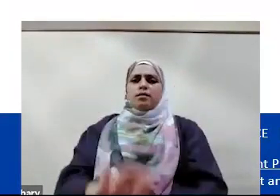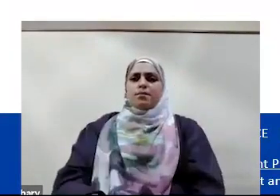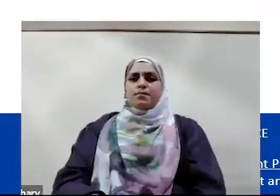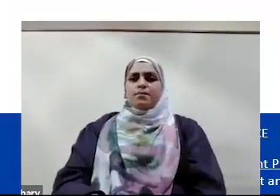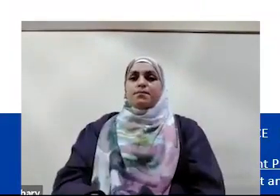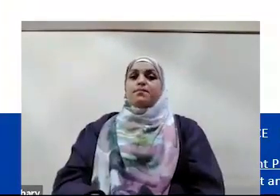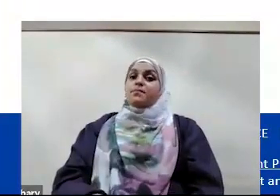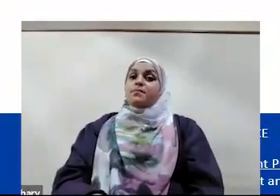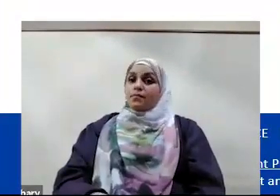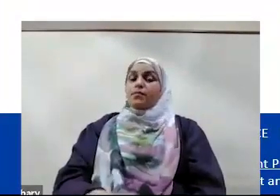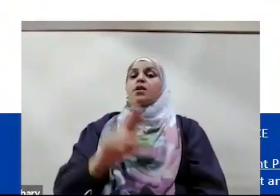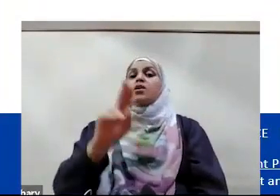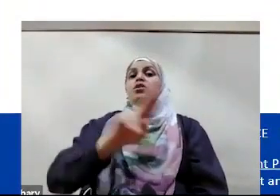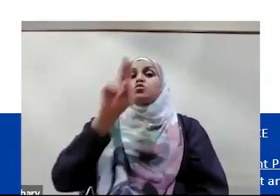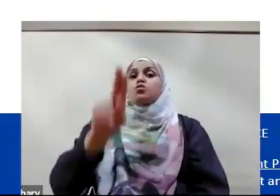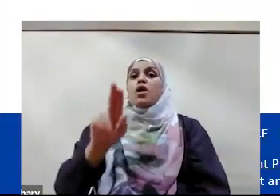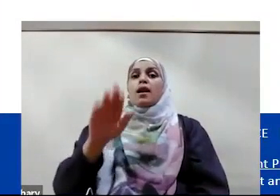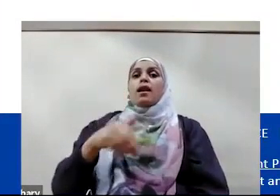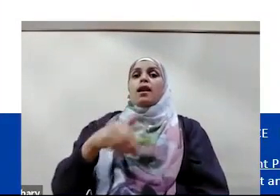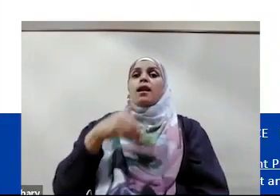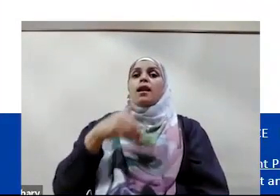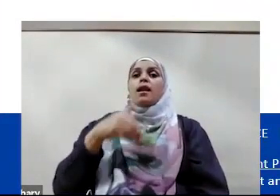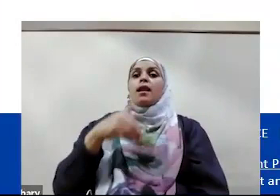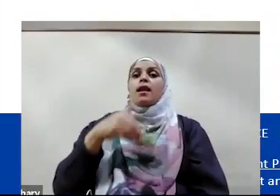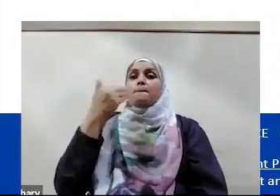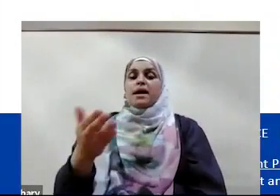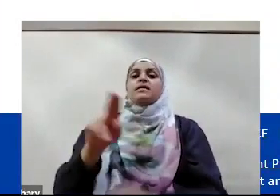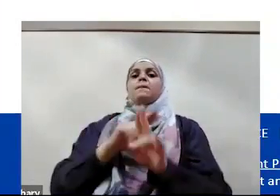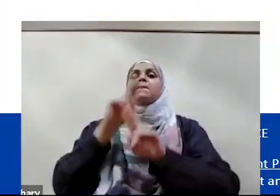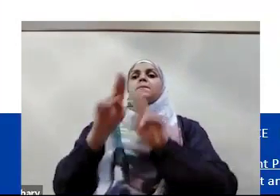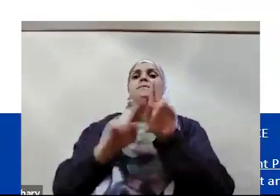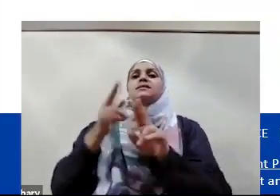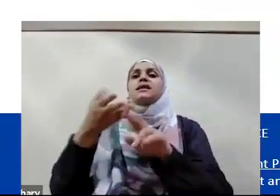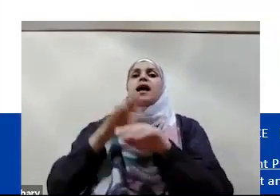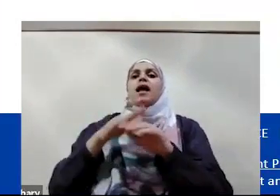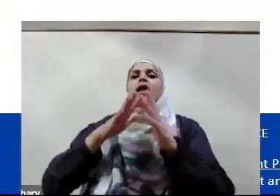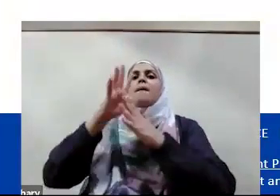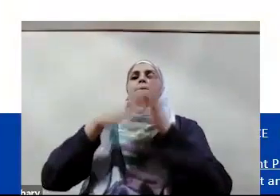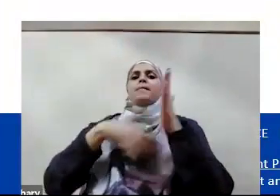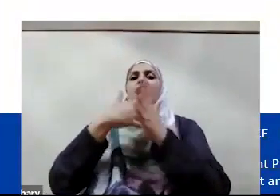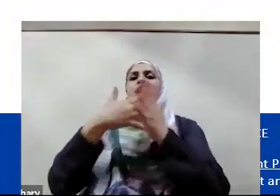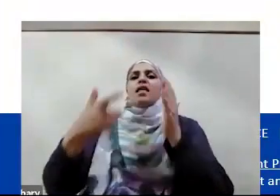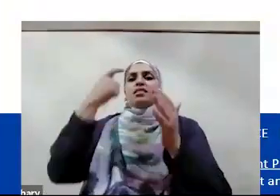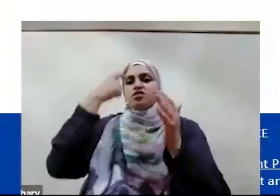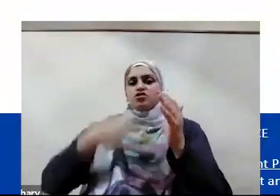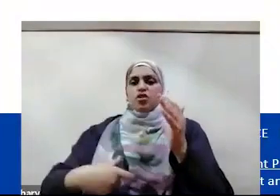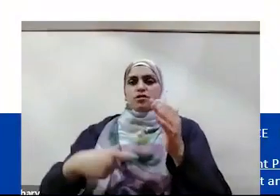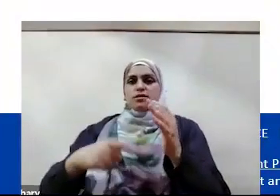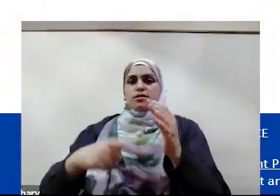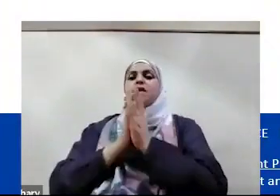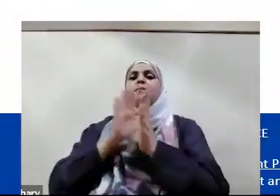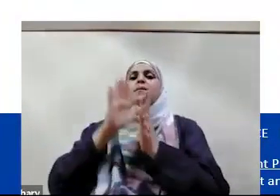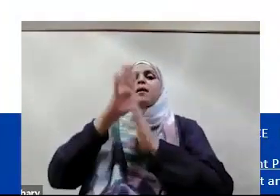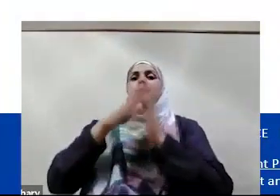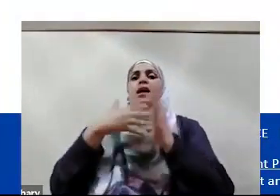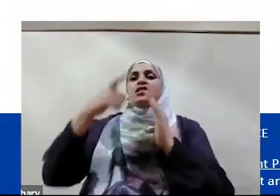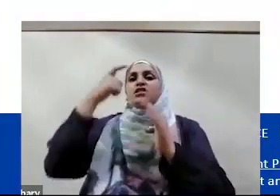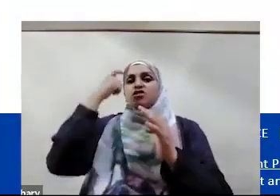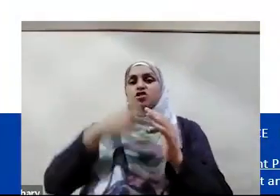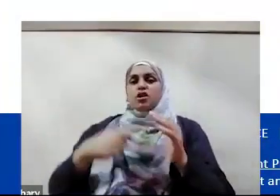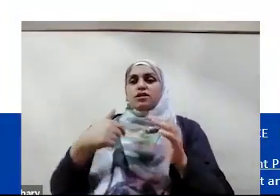السؤال اللي بعديه اللي هو الـ personal statement أو البيان الشخصي، ده بيتكلم أكتر عن